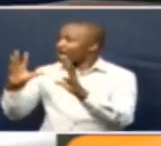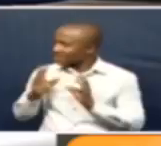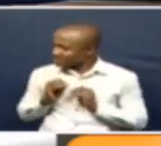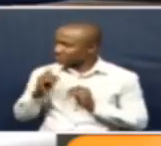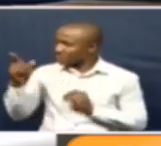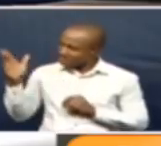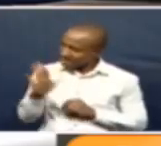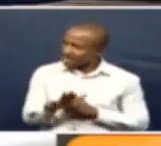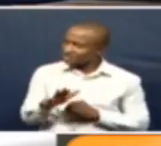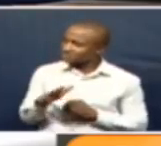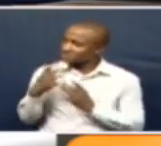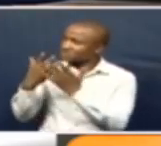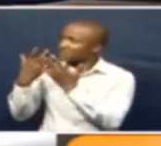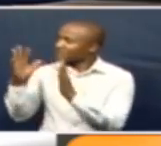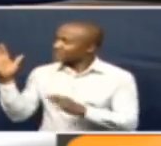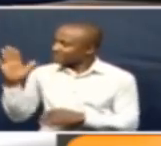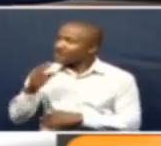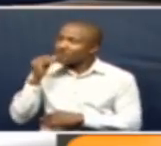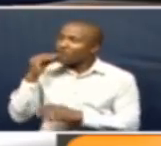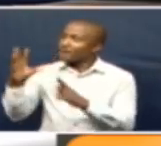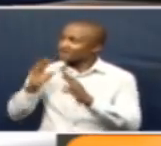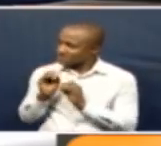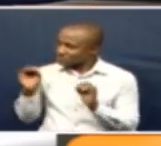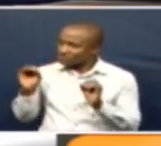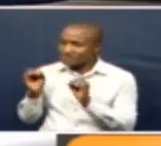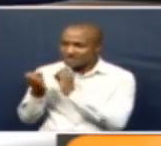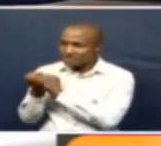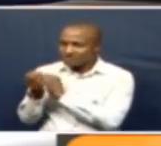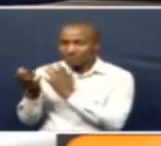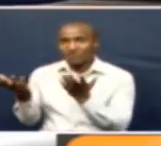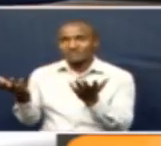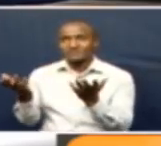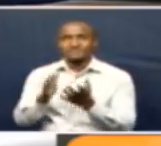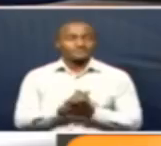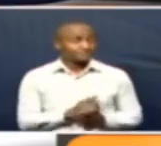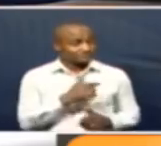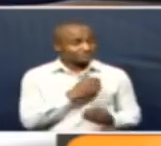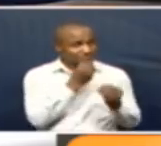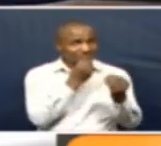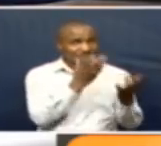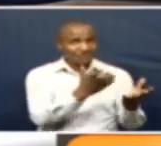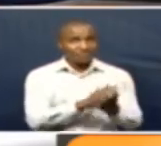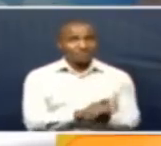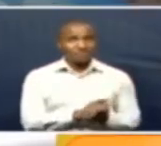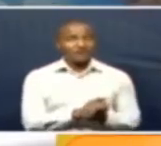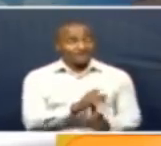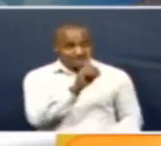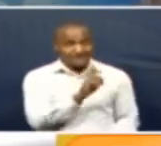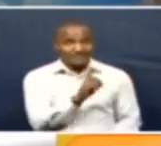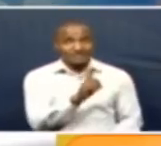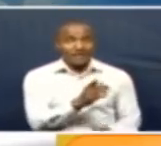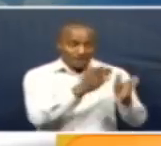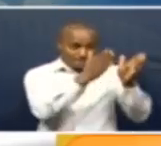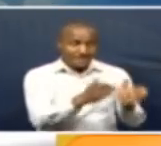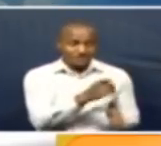labda wamekuwa jela, wamefanya makosa na sasa wametoka, unaweza kuambia je tukifunga? Ile kitu ninaweza sema Lilian, kitu ya kwanza, huyo mtu